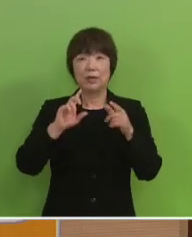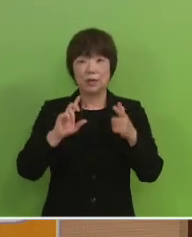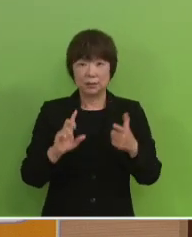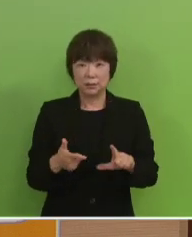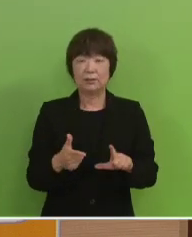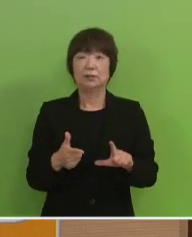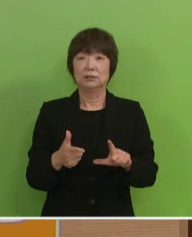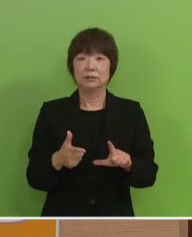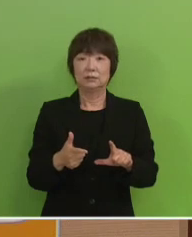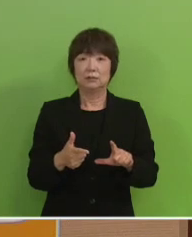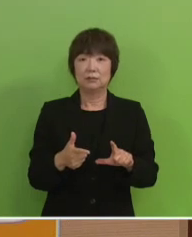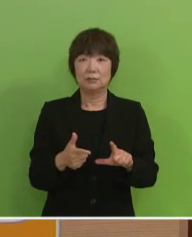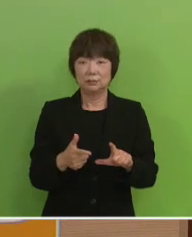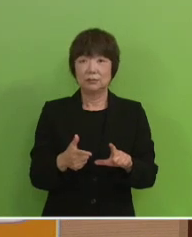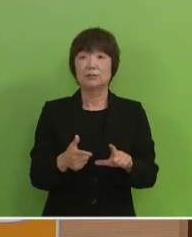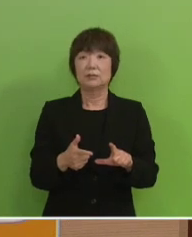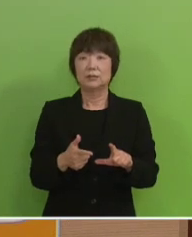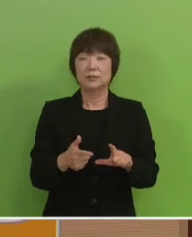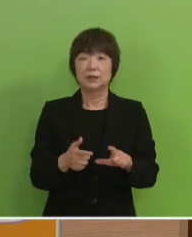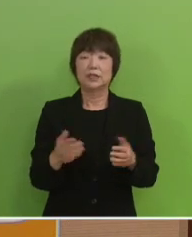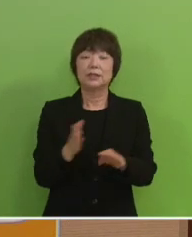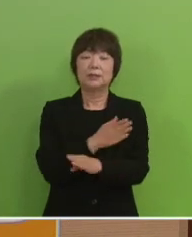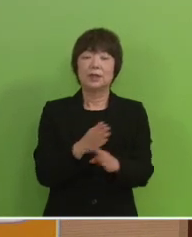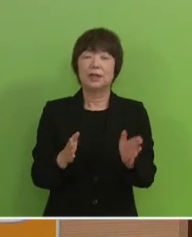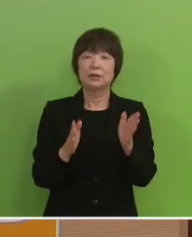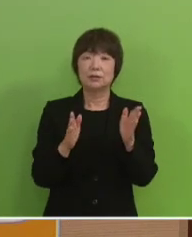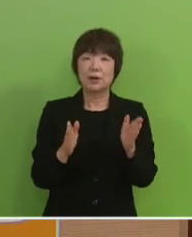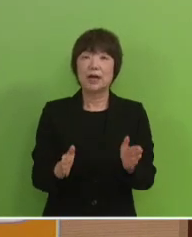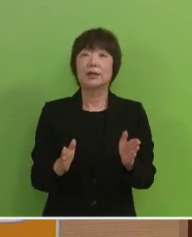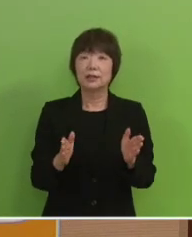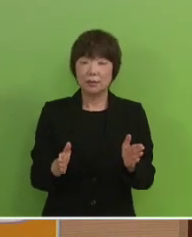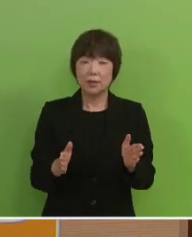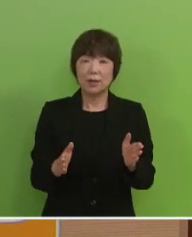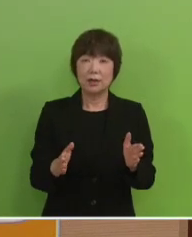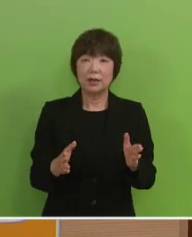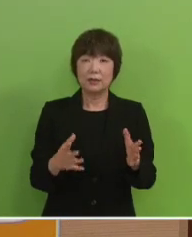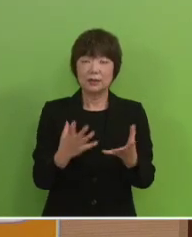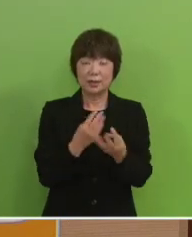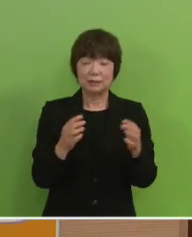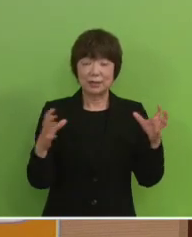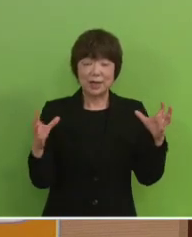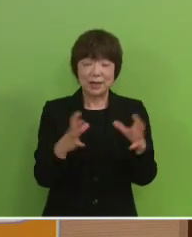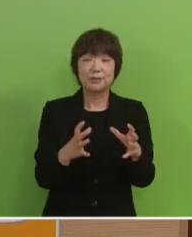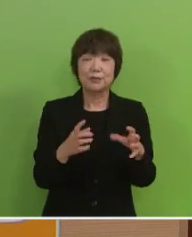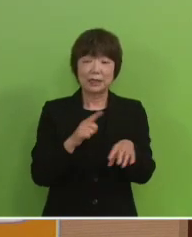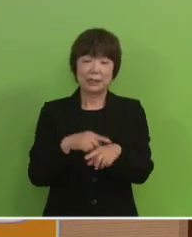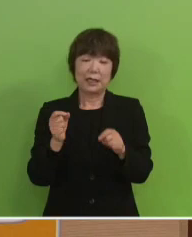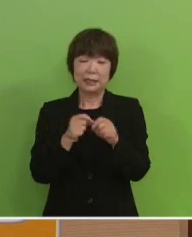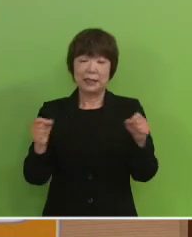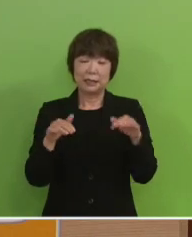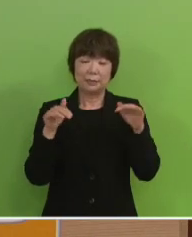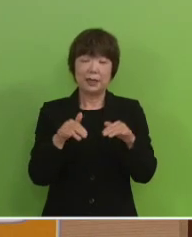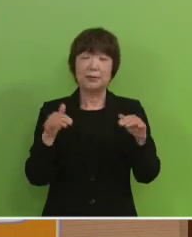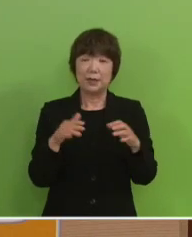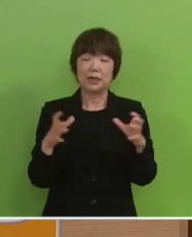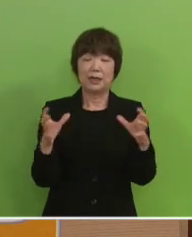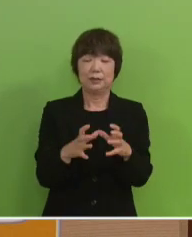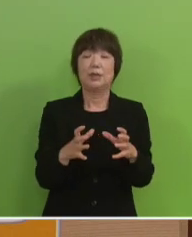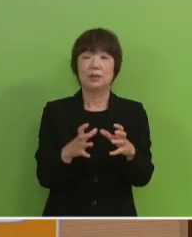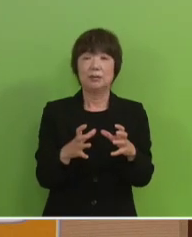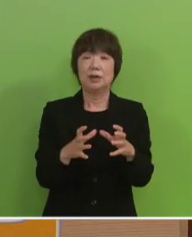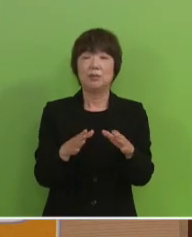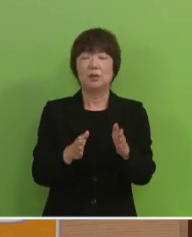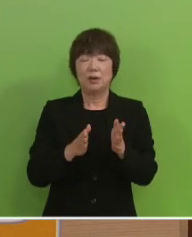ないということでしばらくはまあをニーズになるような長時間になるようなそうした会話を